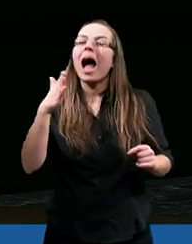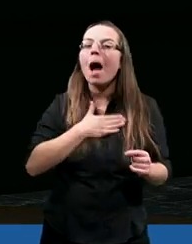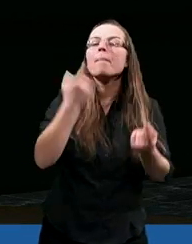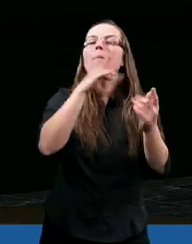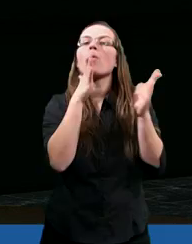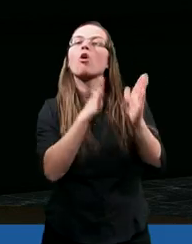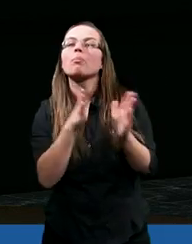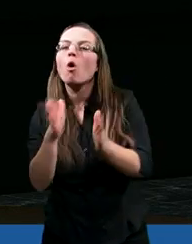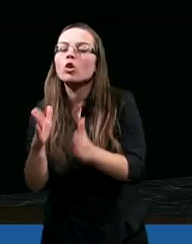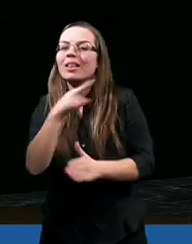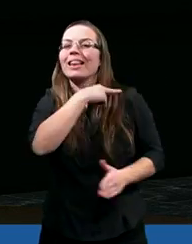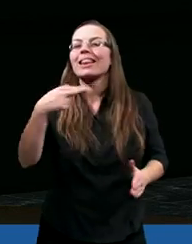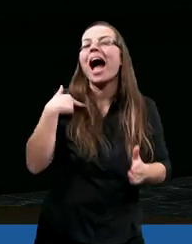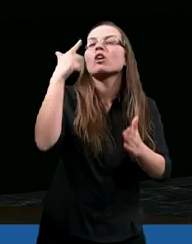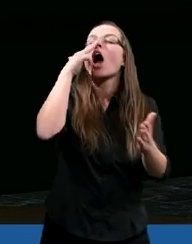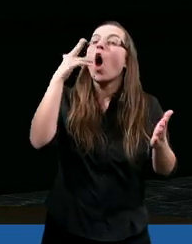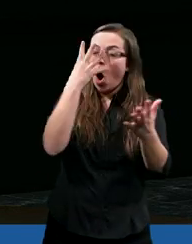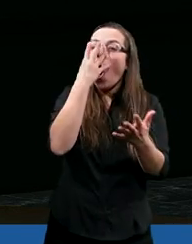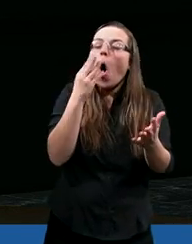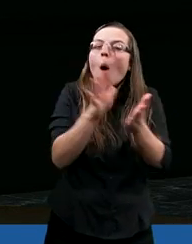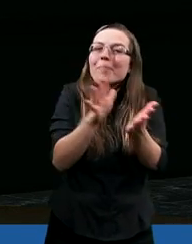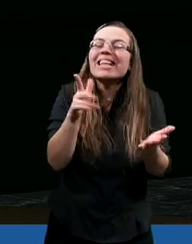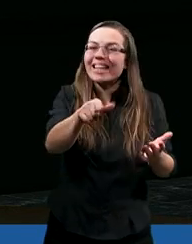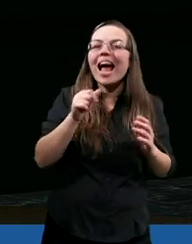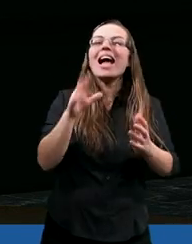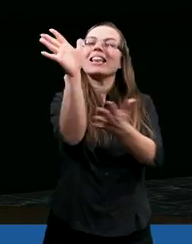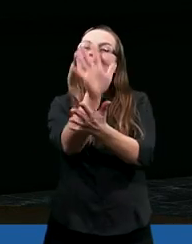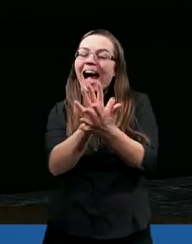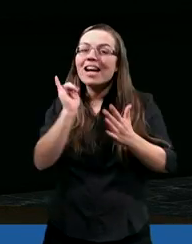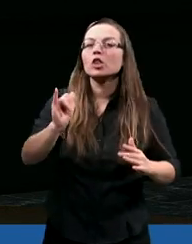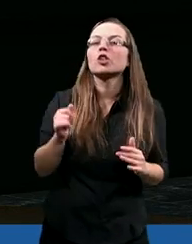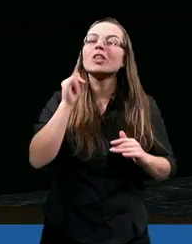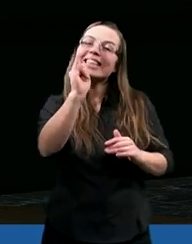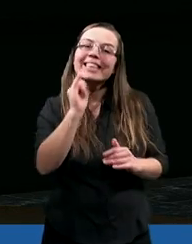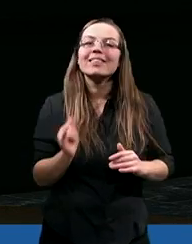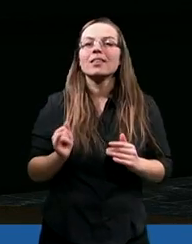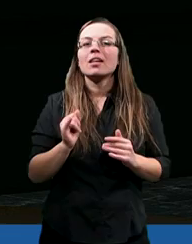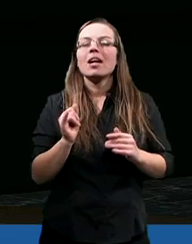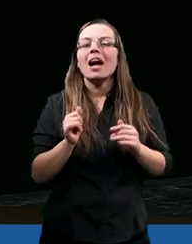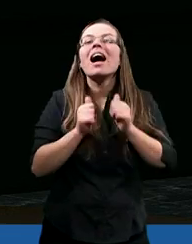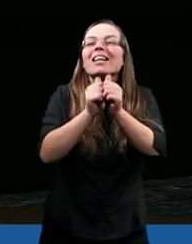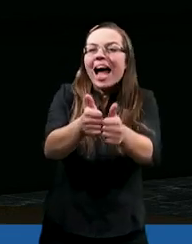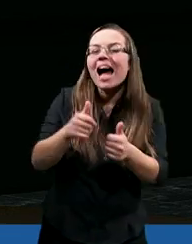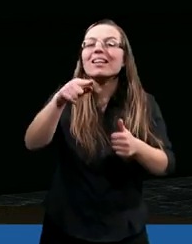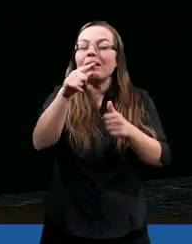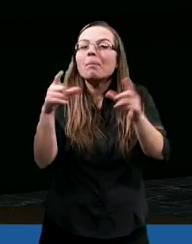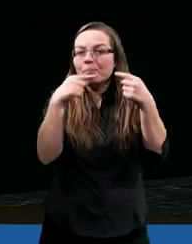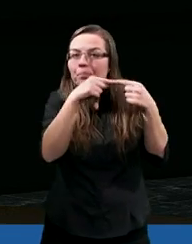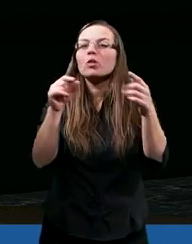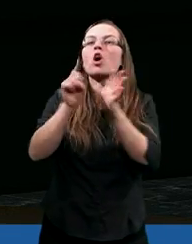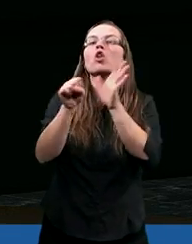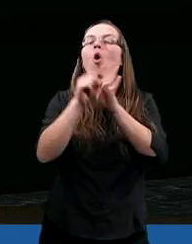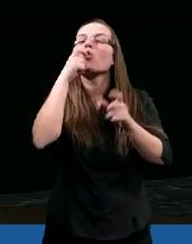podporządkować nasze opinie treści i zdaniu Słowa Bożego,